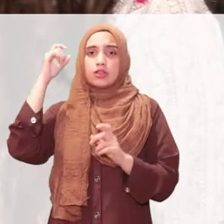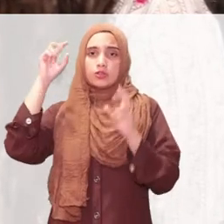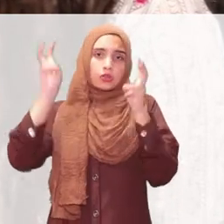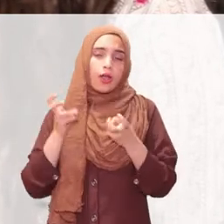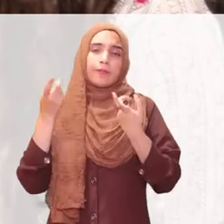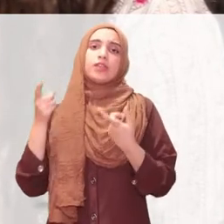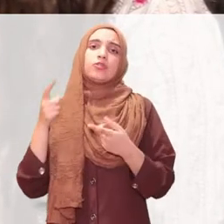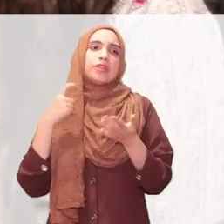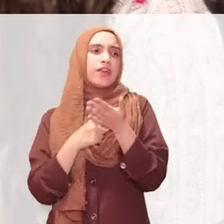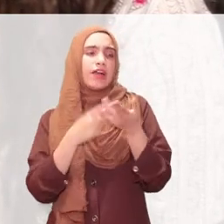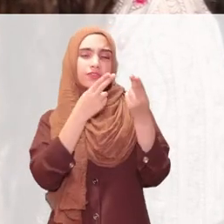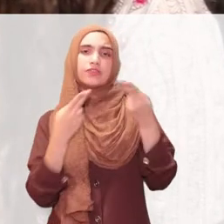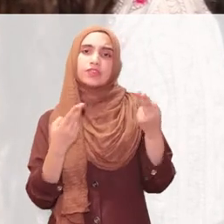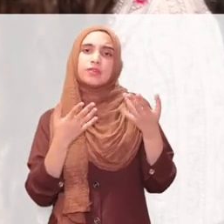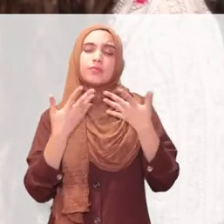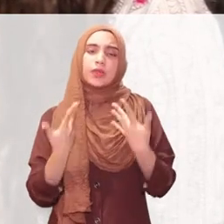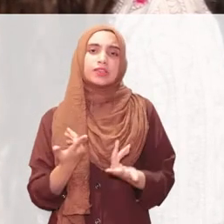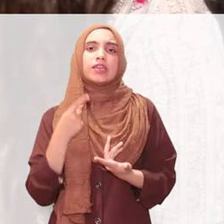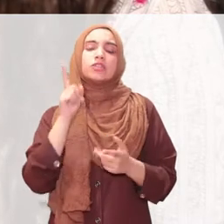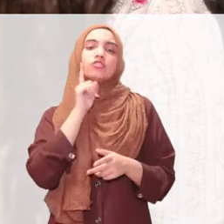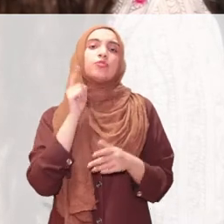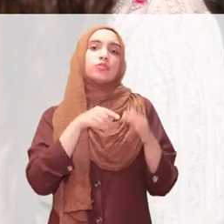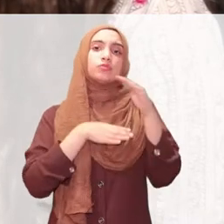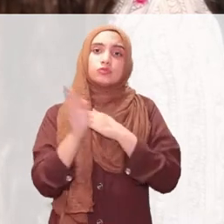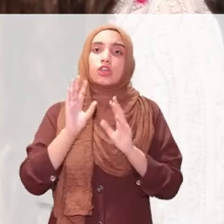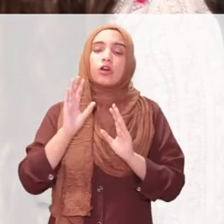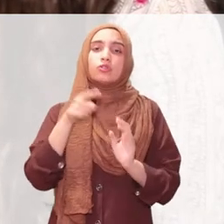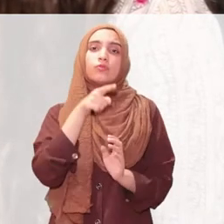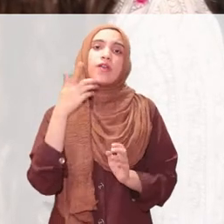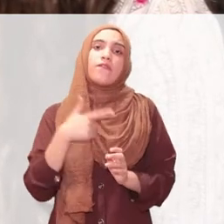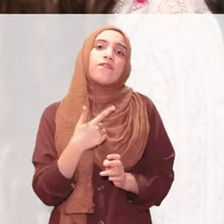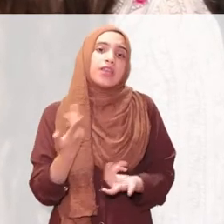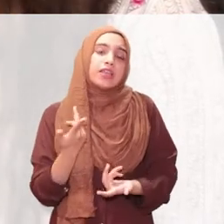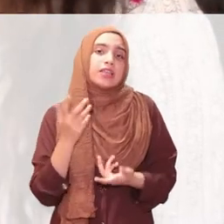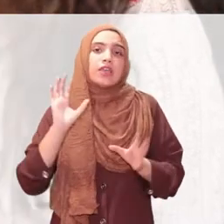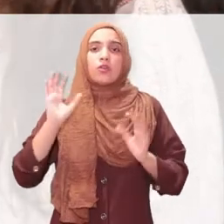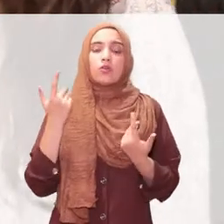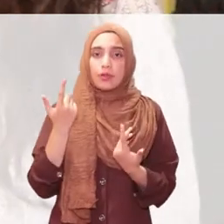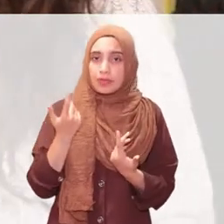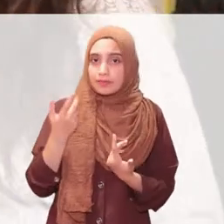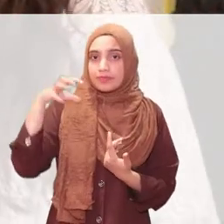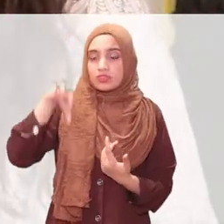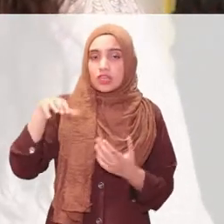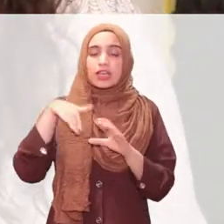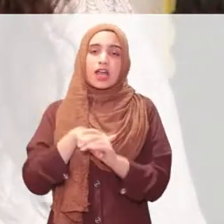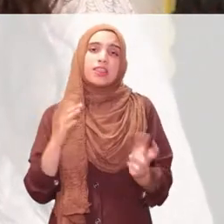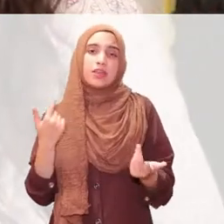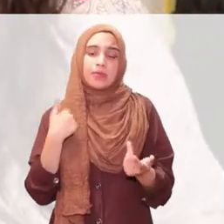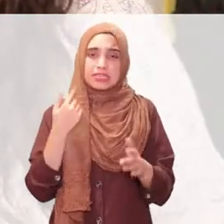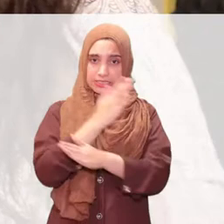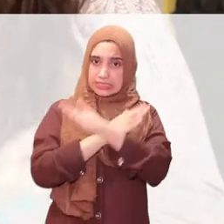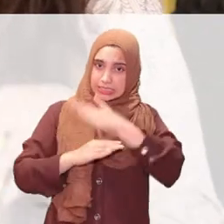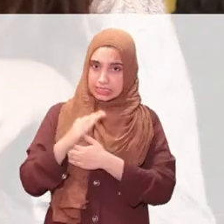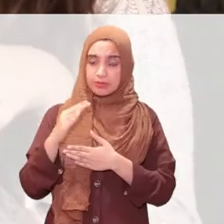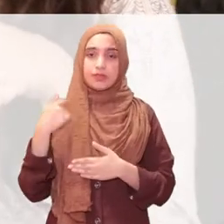योर ड्यूटी और विड्रा तरफ पीकूप रिसीव न हुए तो जो मैं उस पर